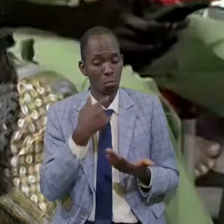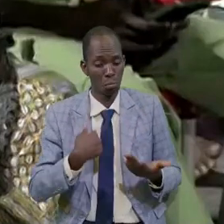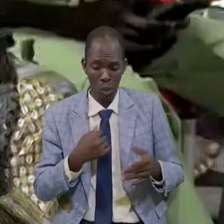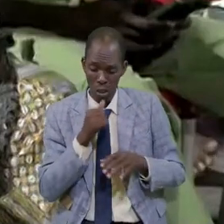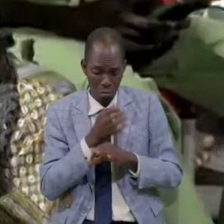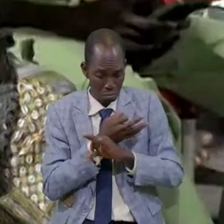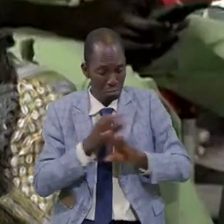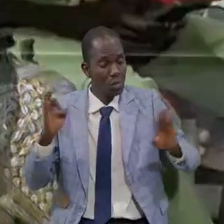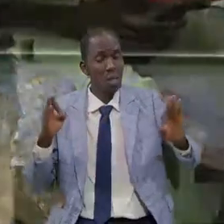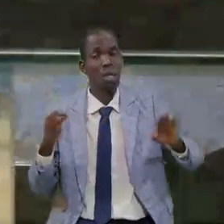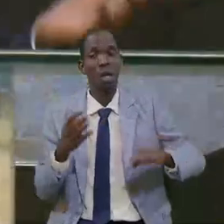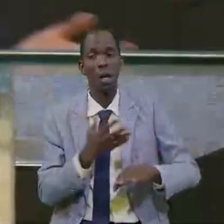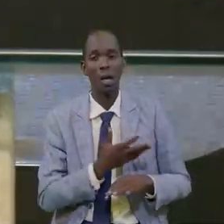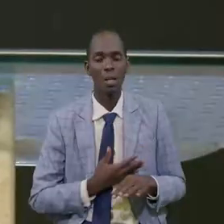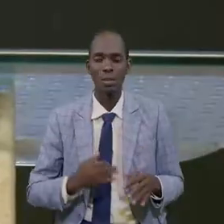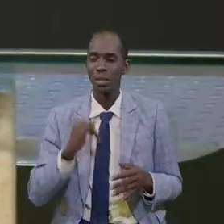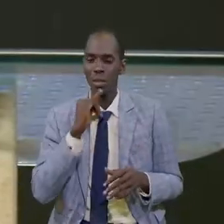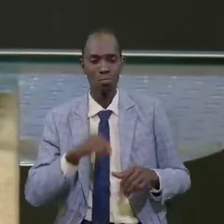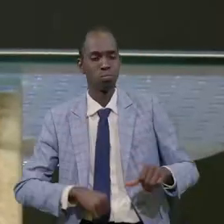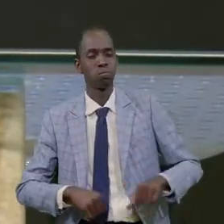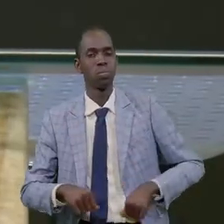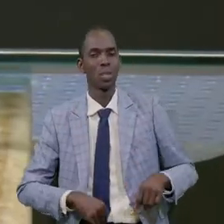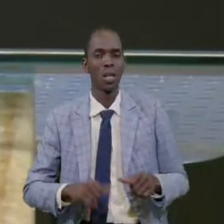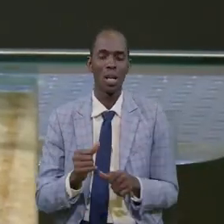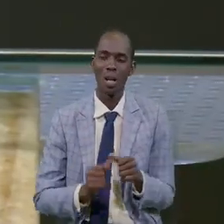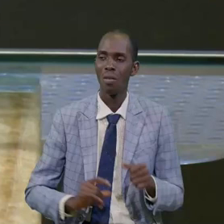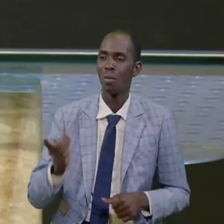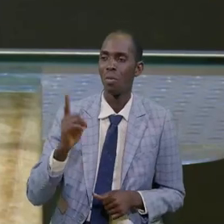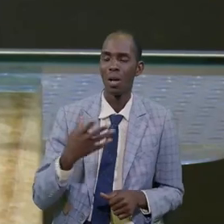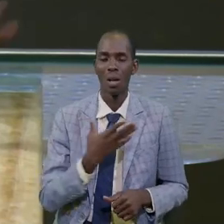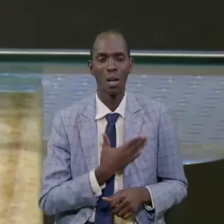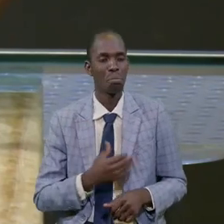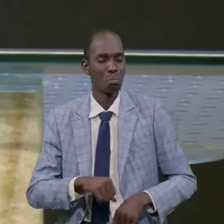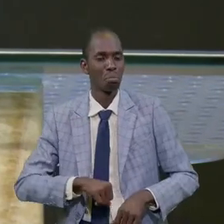libre et il va partout et